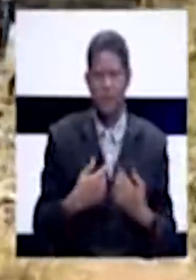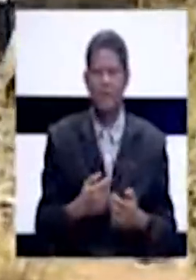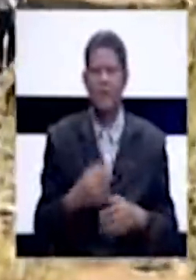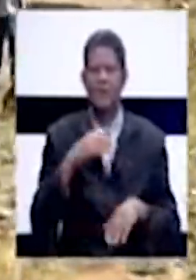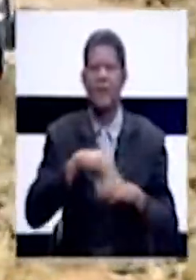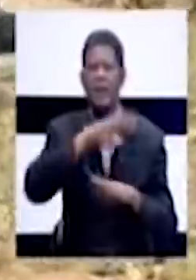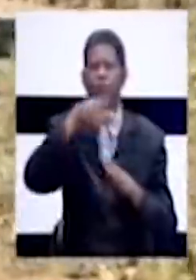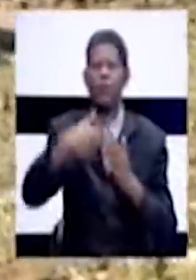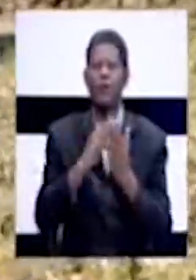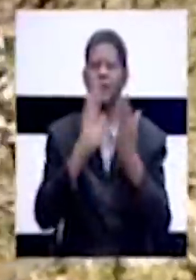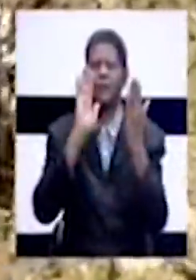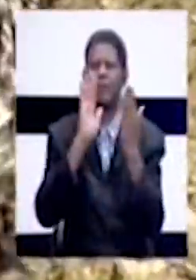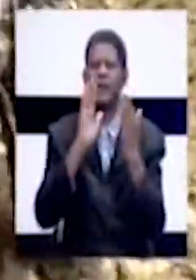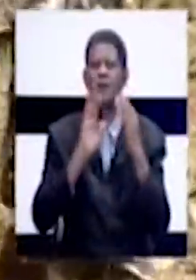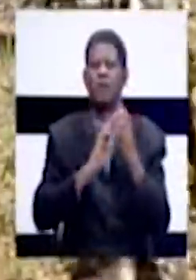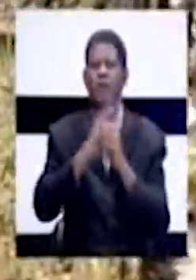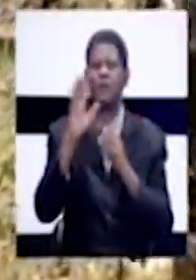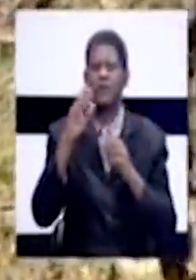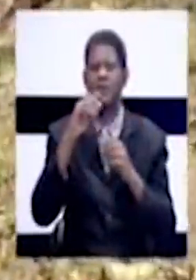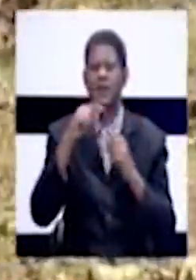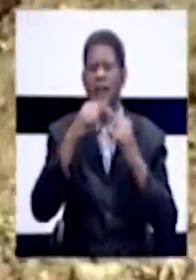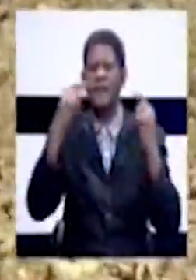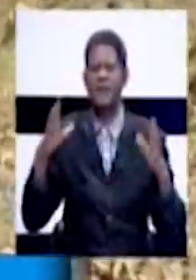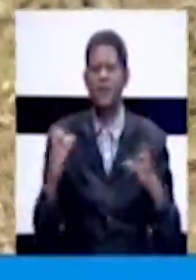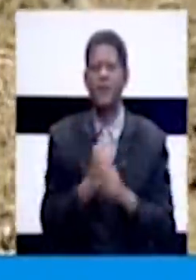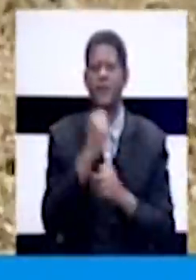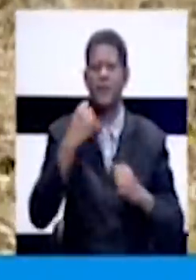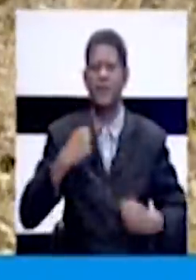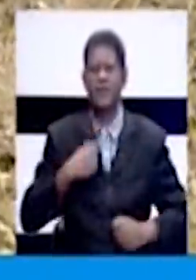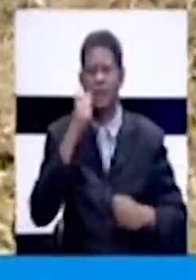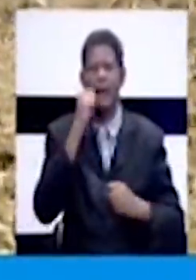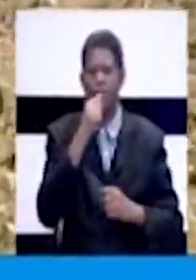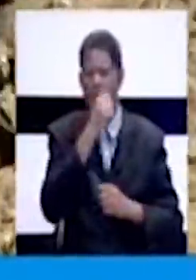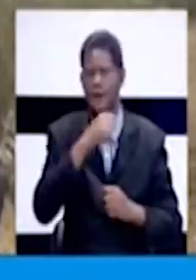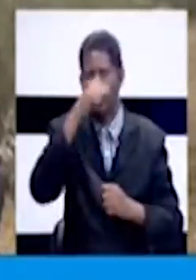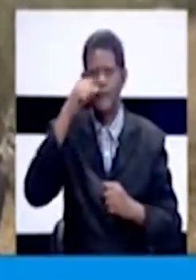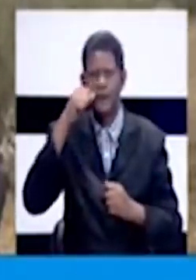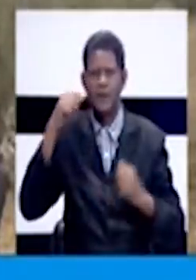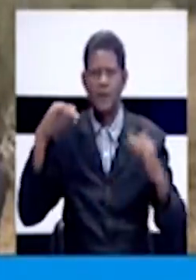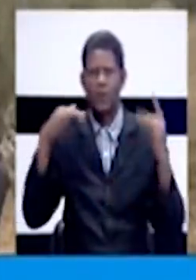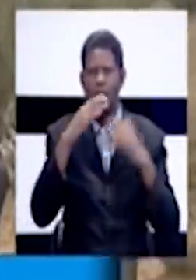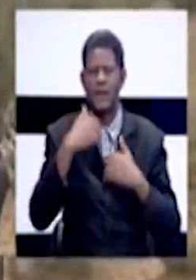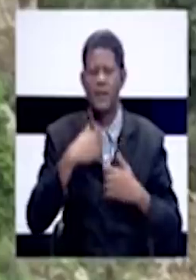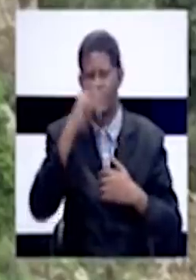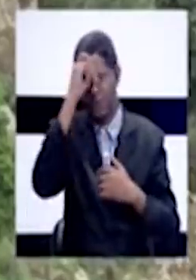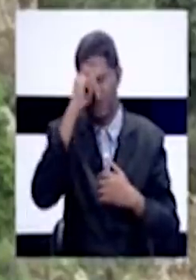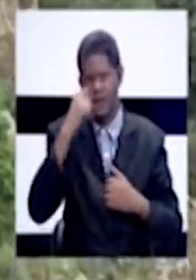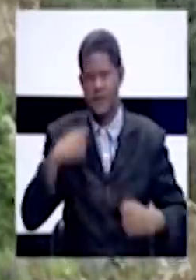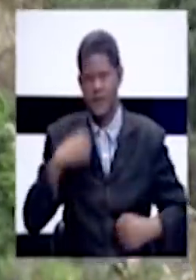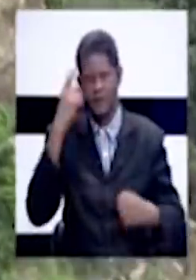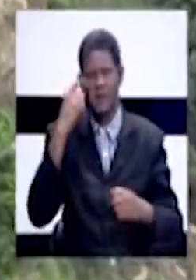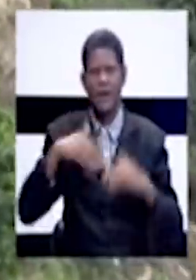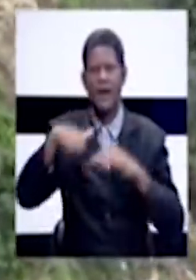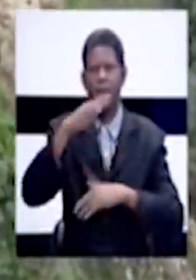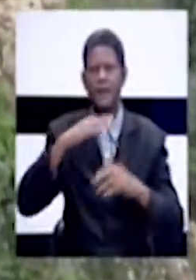عبا كلهم قنبارات وفيرو أنصار وررت سراويت أبيين إساسن زكواش حزلو جيقنا سراويت تقراي عب